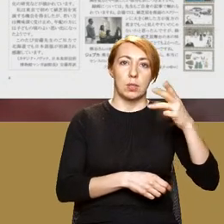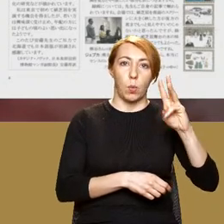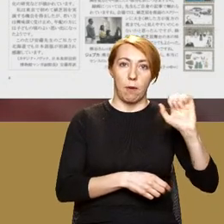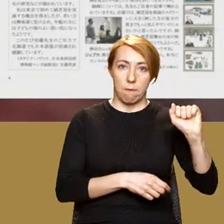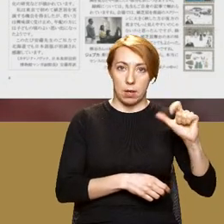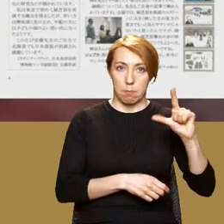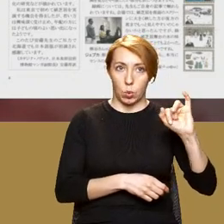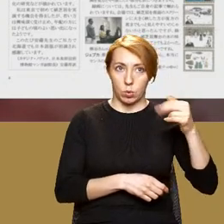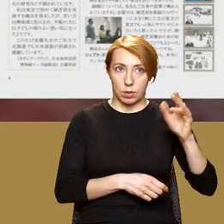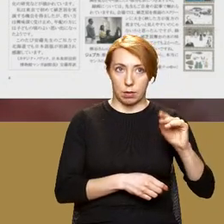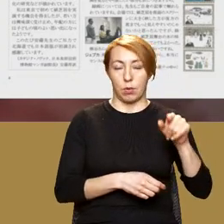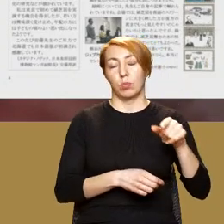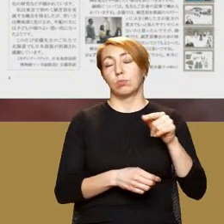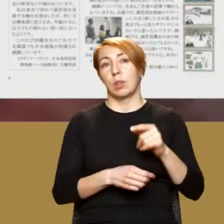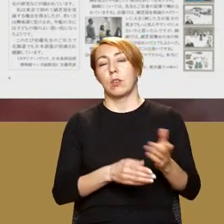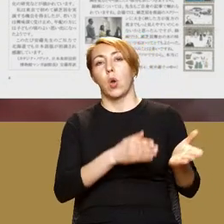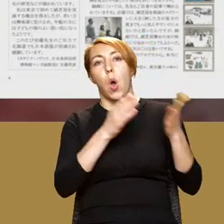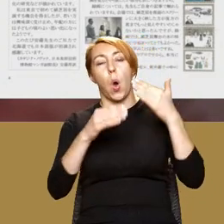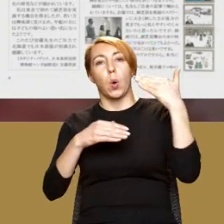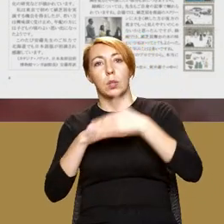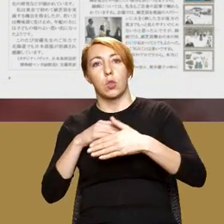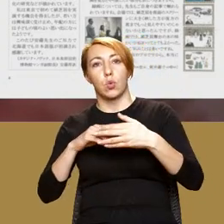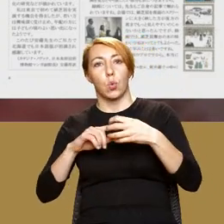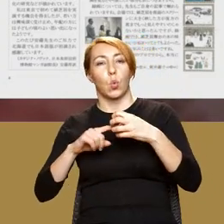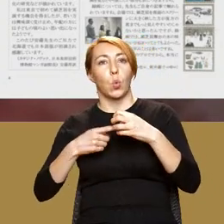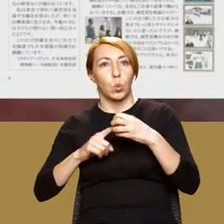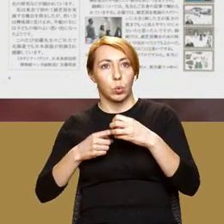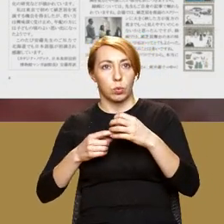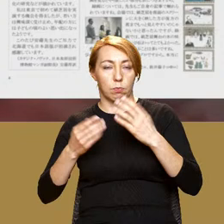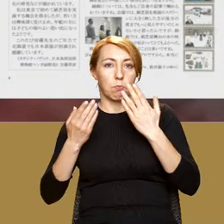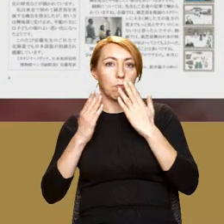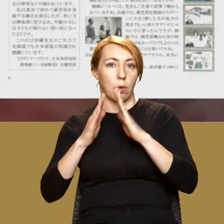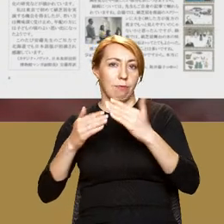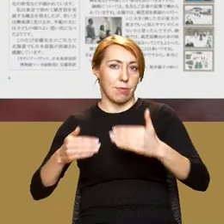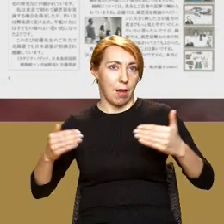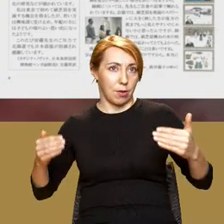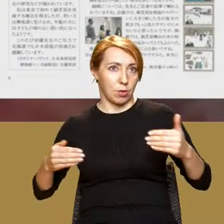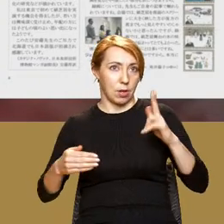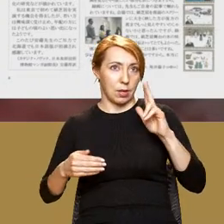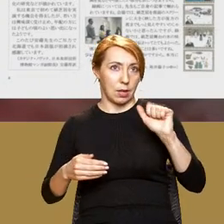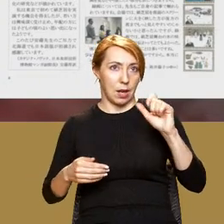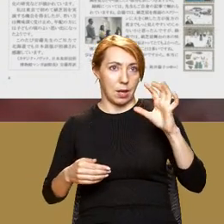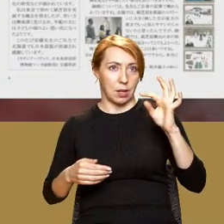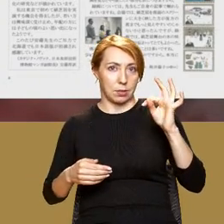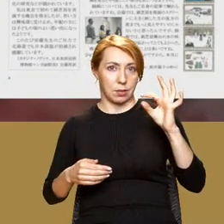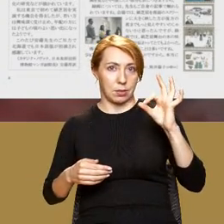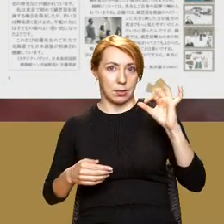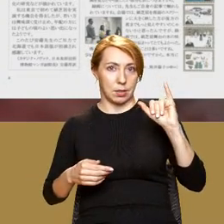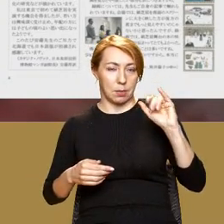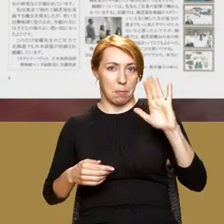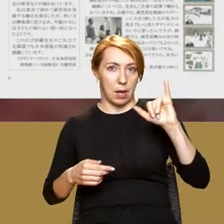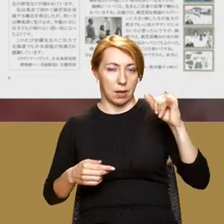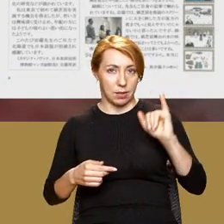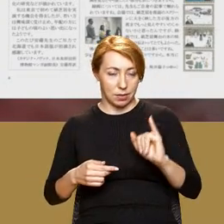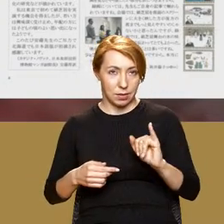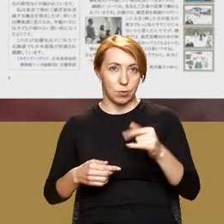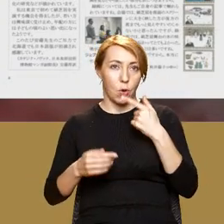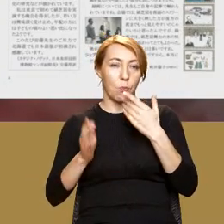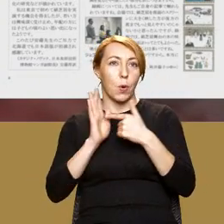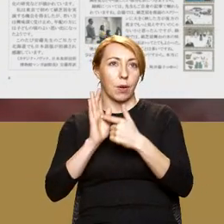I ostatni grudniowy pokaz teatrzyku Kamishibai, który też właśnie został przygotowany na tą